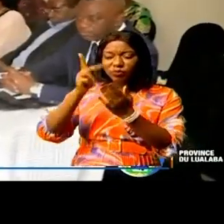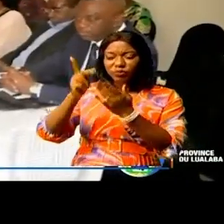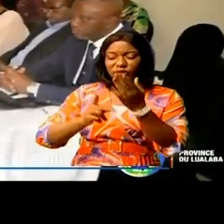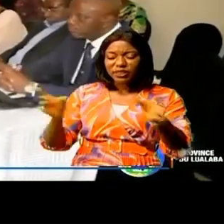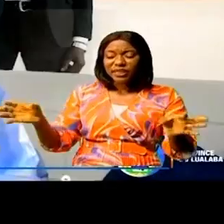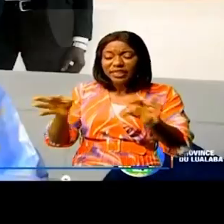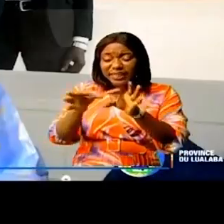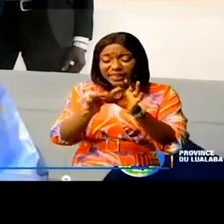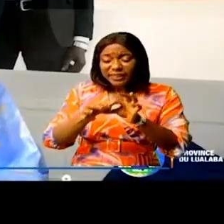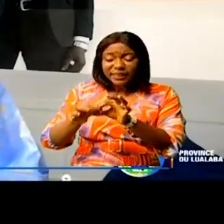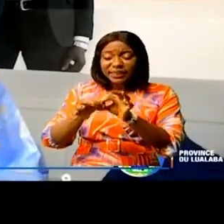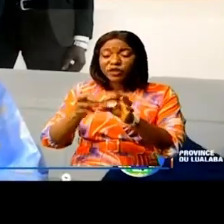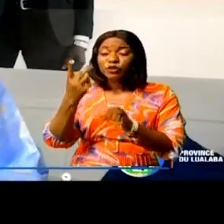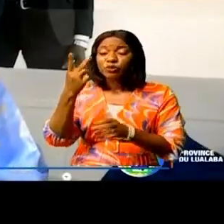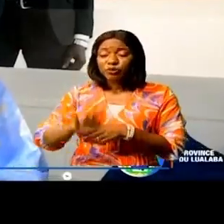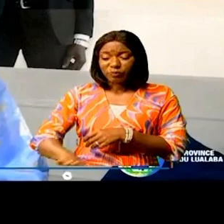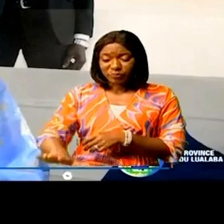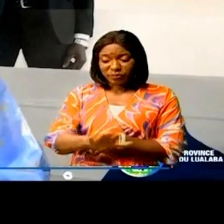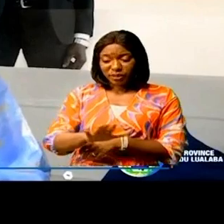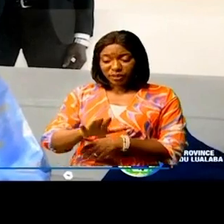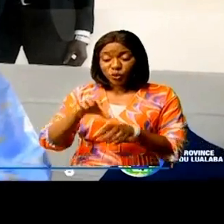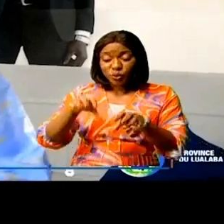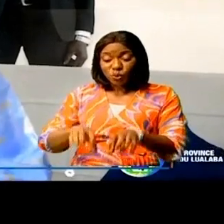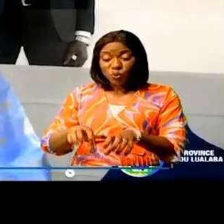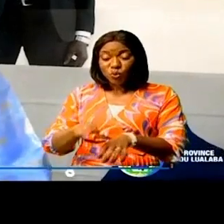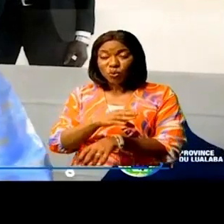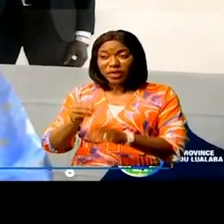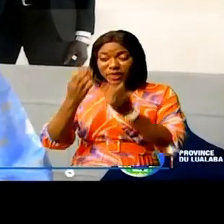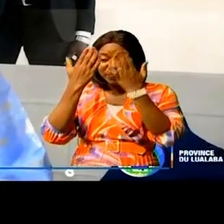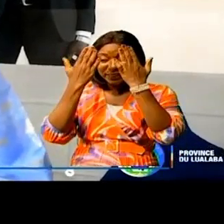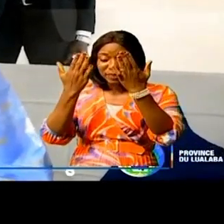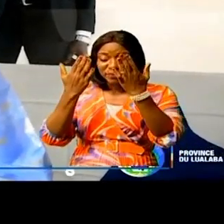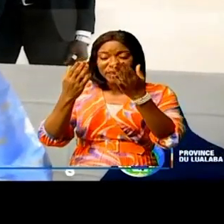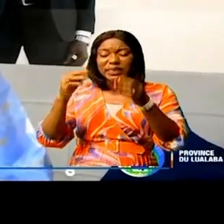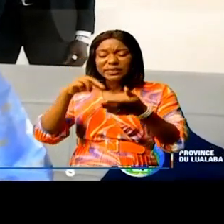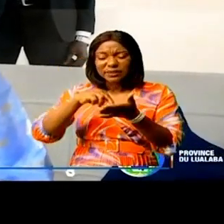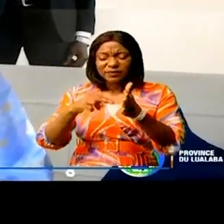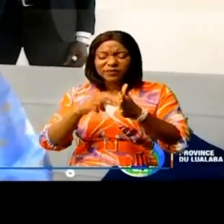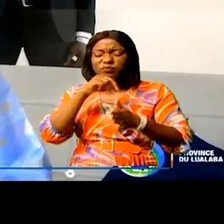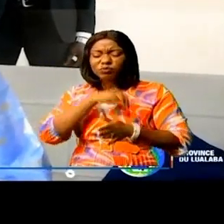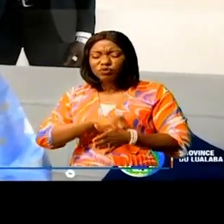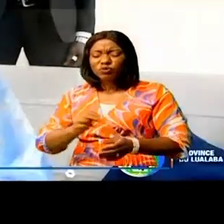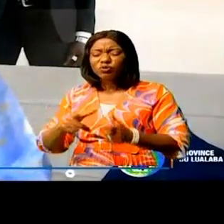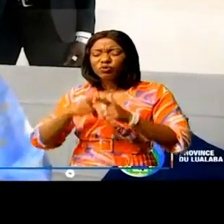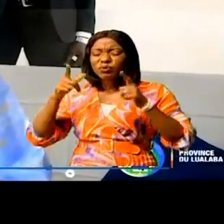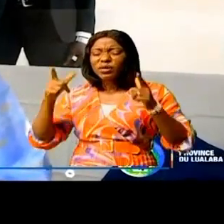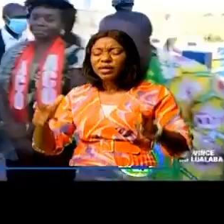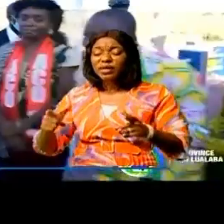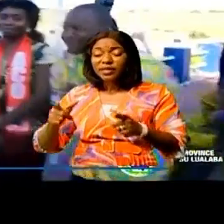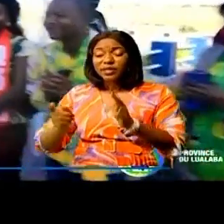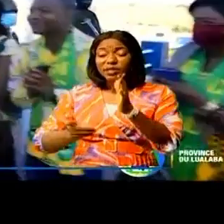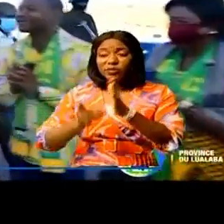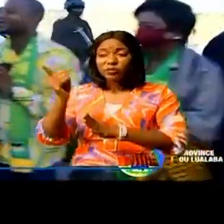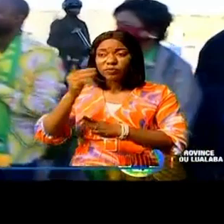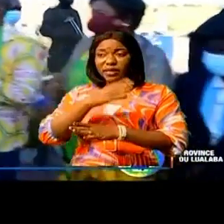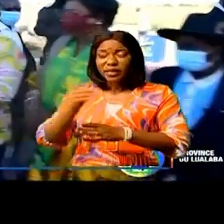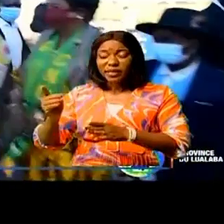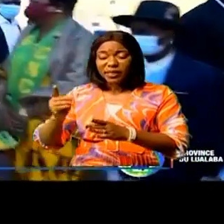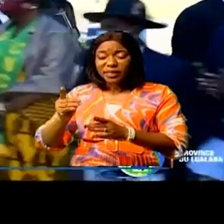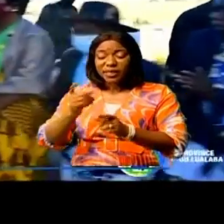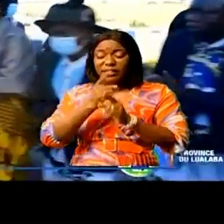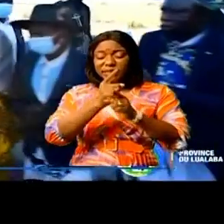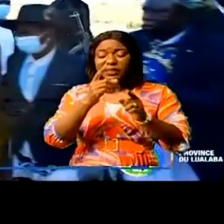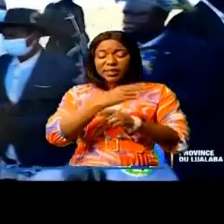deux pays. Voilà, c'était une grande mission de développement, de sécurité et d'amitié. Marie-Thérèse Masuka